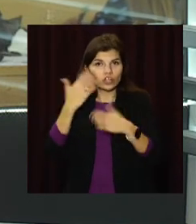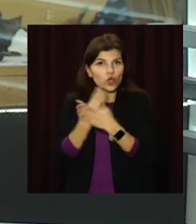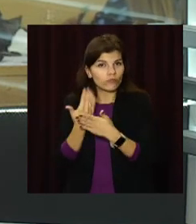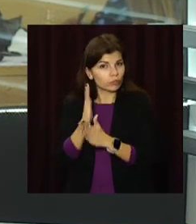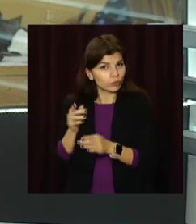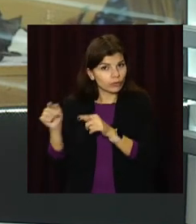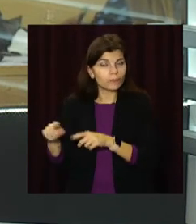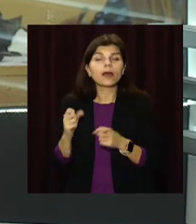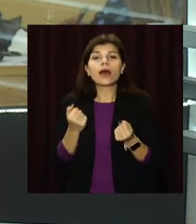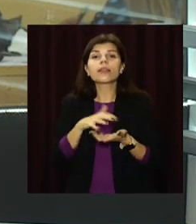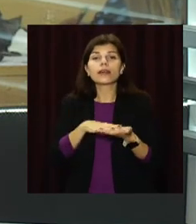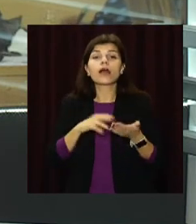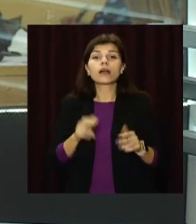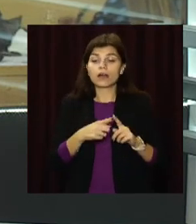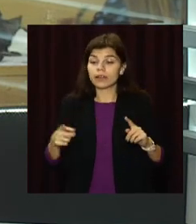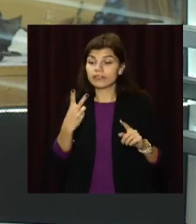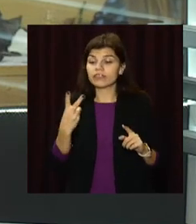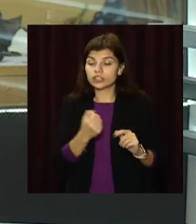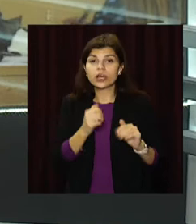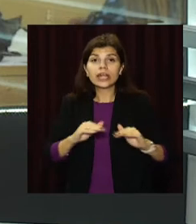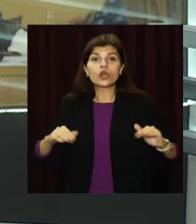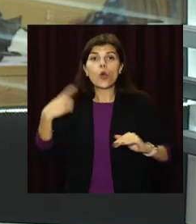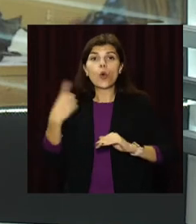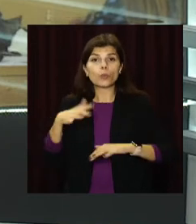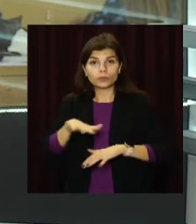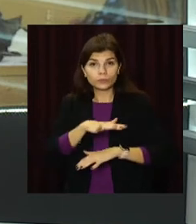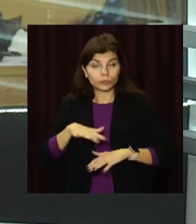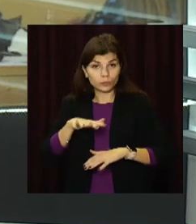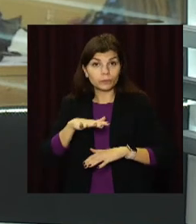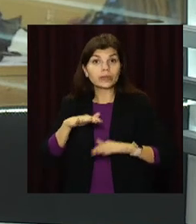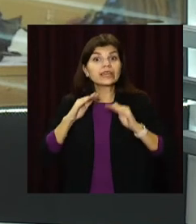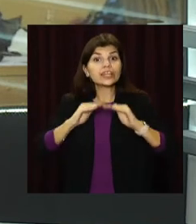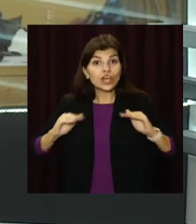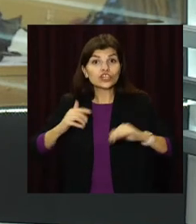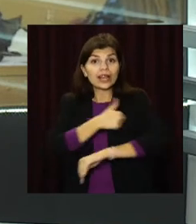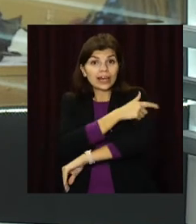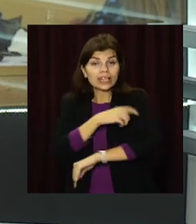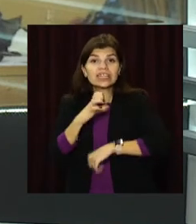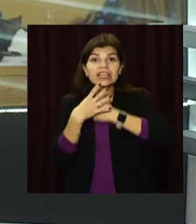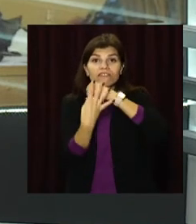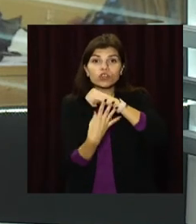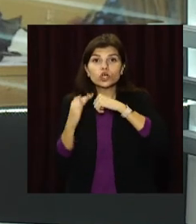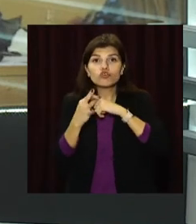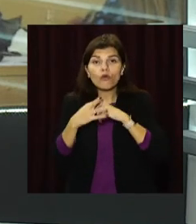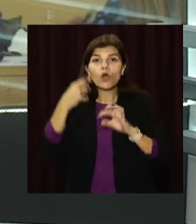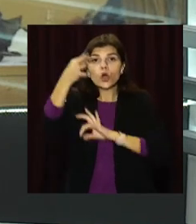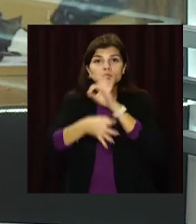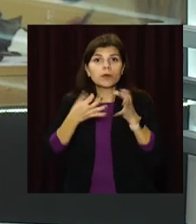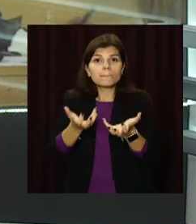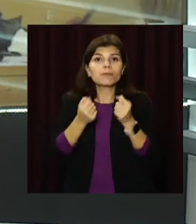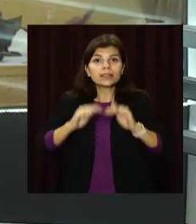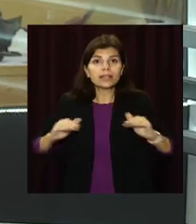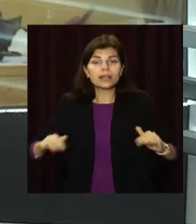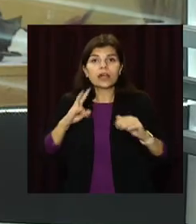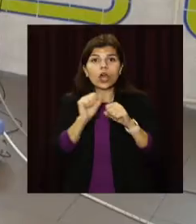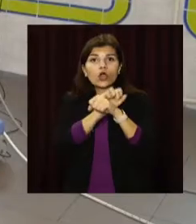далі. Уже як два тижні в обласній дитячій лікарні працює ковід-відділення. Із 19 жовтня на Космічній приймають дітей,